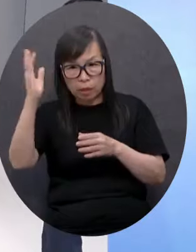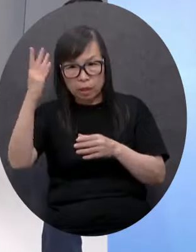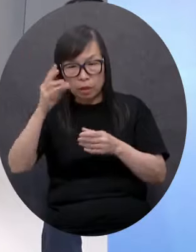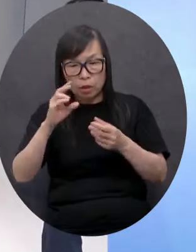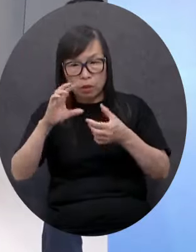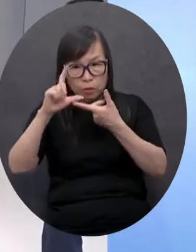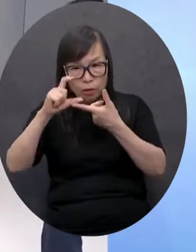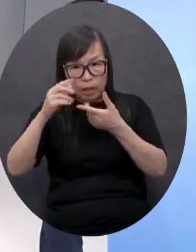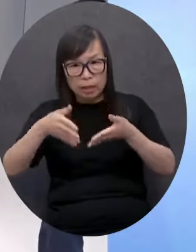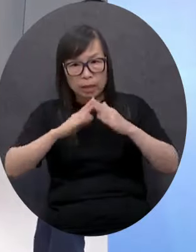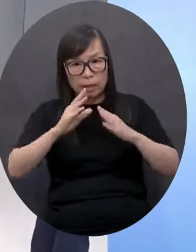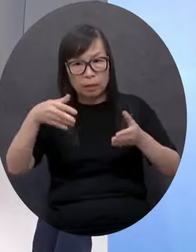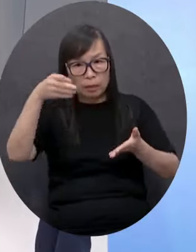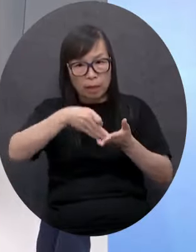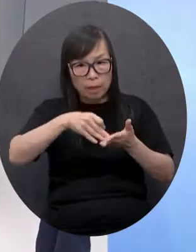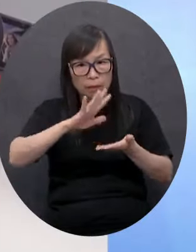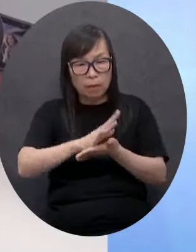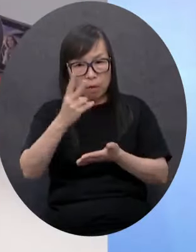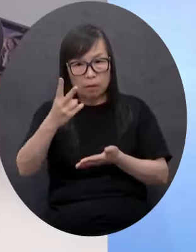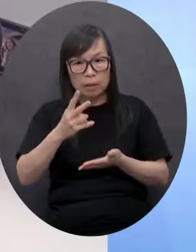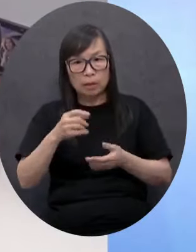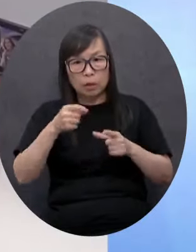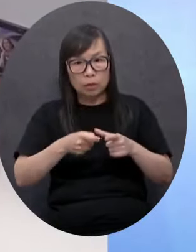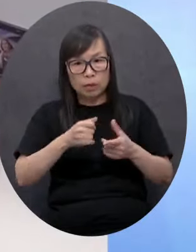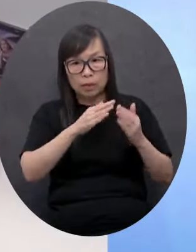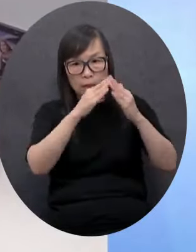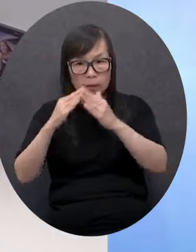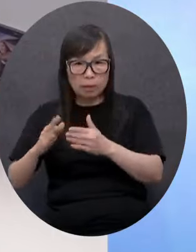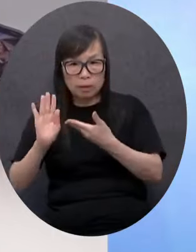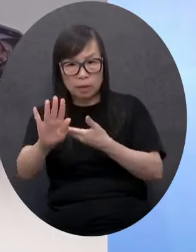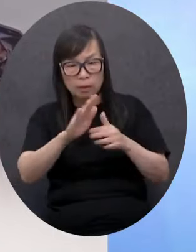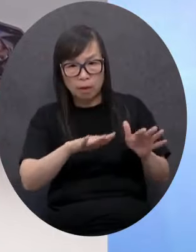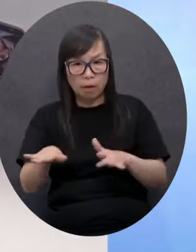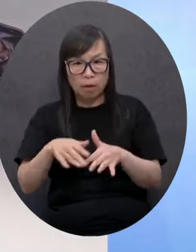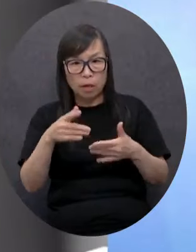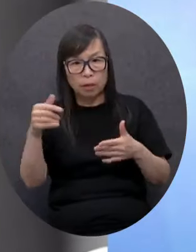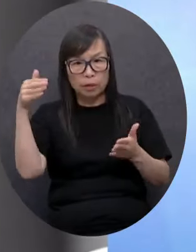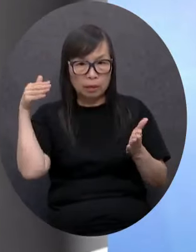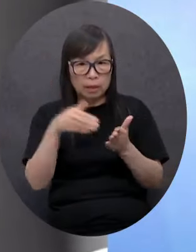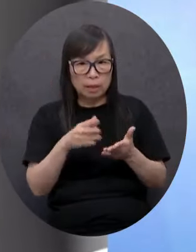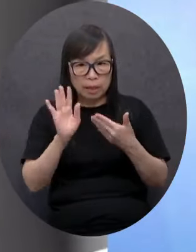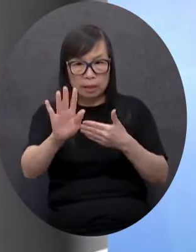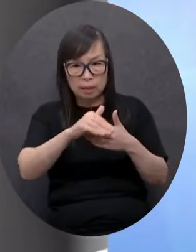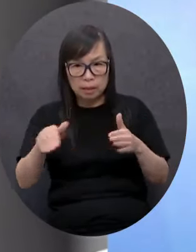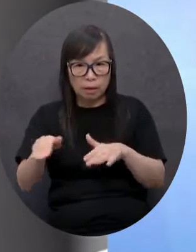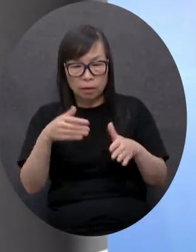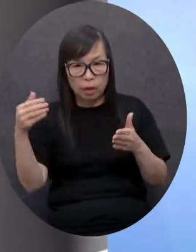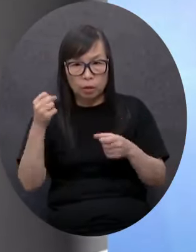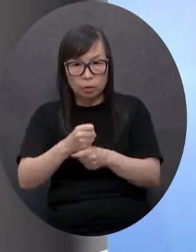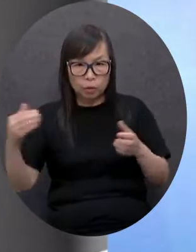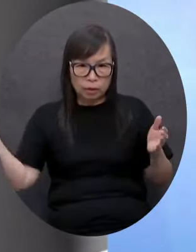的企业。她加入之后大约2年，公司就迁入前海，而她就一直在前海工作至到而